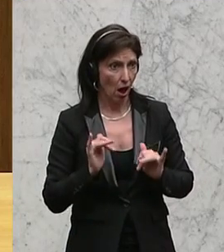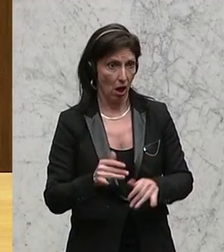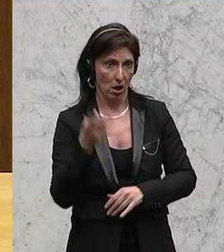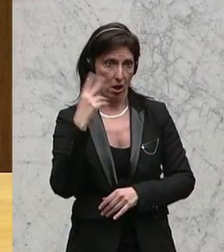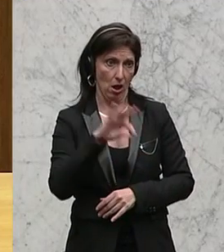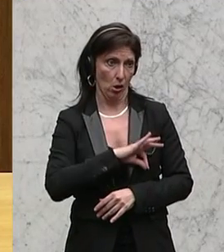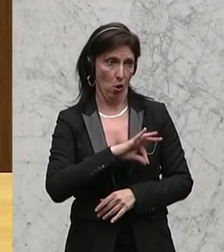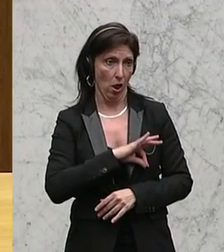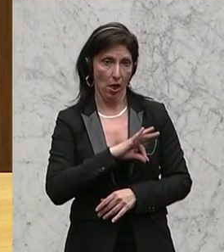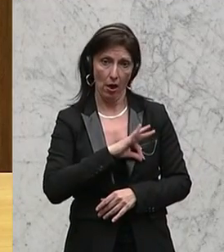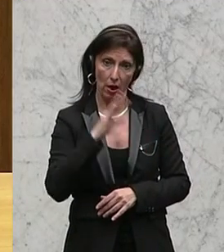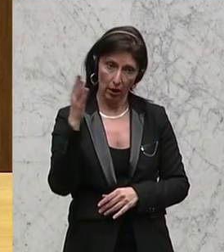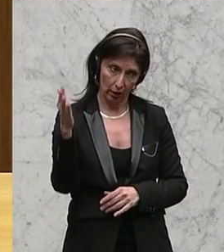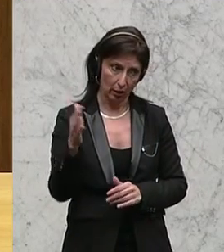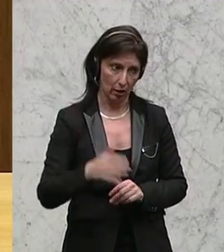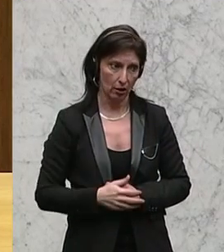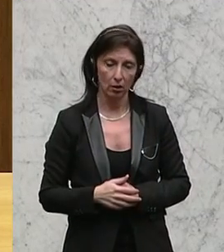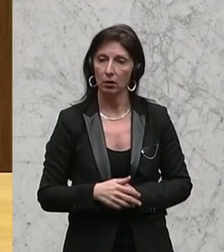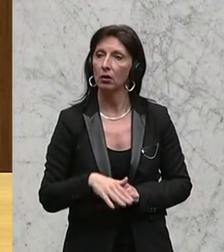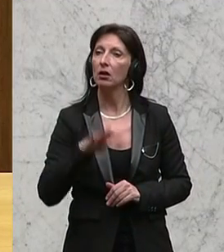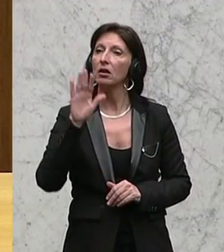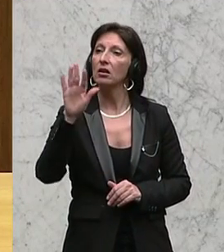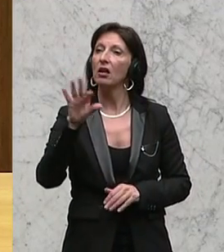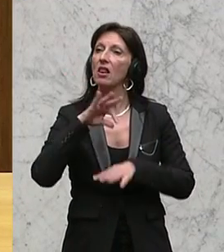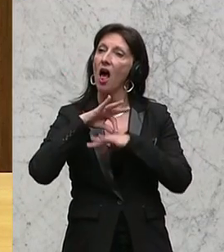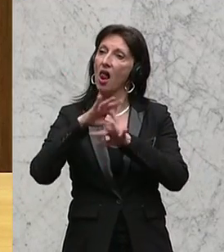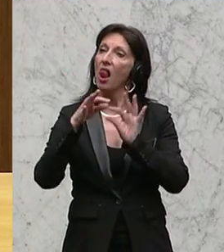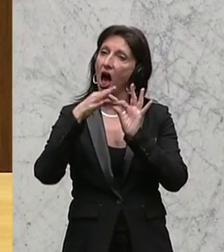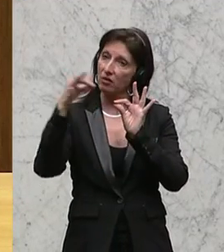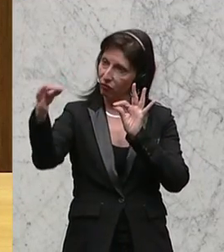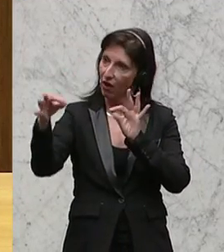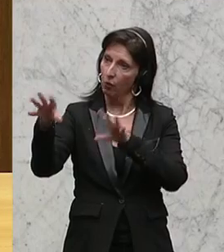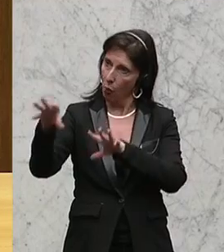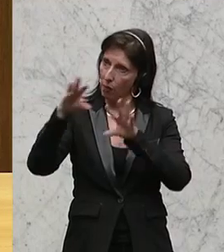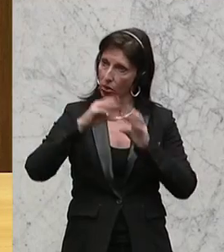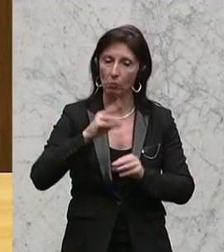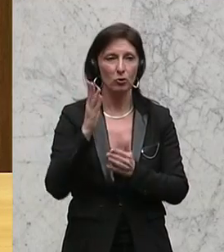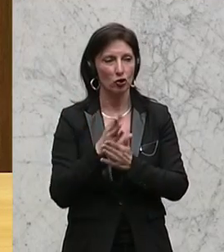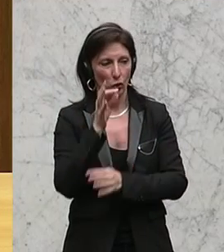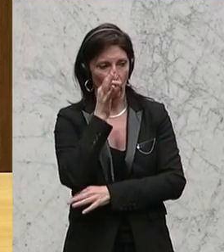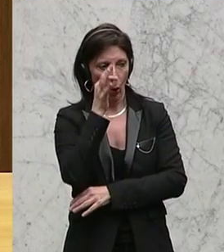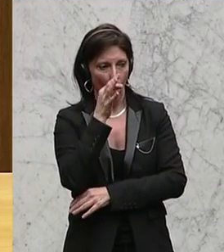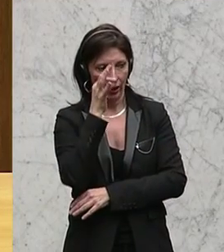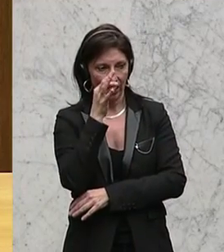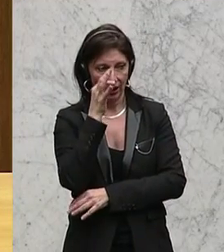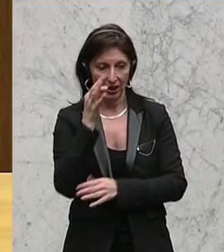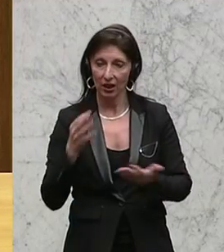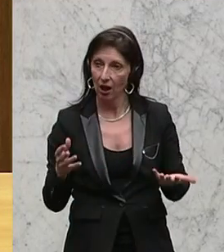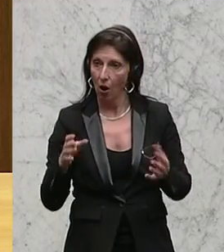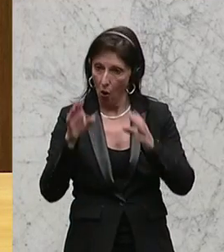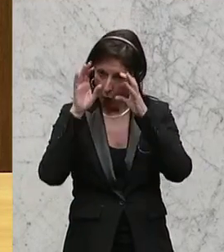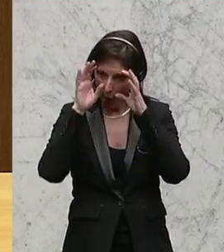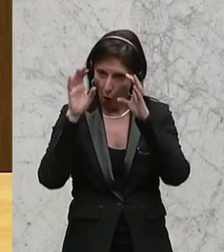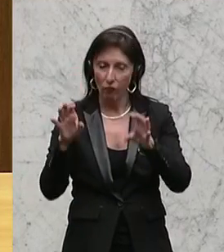wir haben deine Leitfaden aufgegriffen und ich bin schon neugierig, wie ernst es der